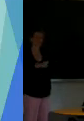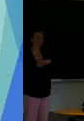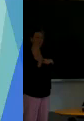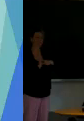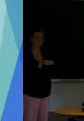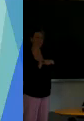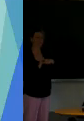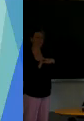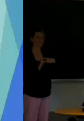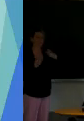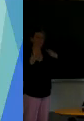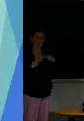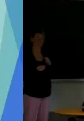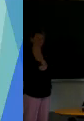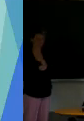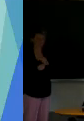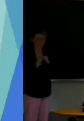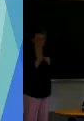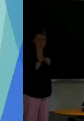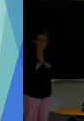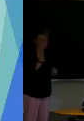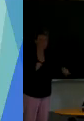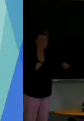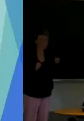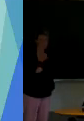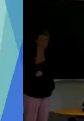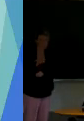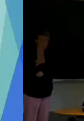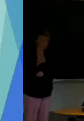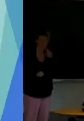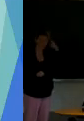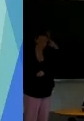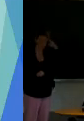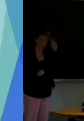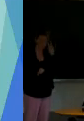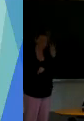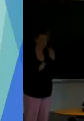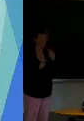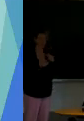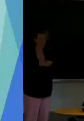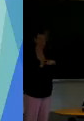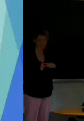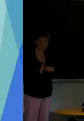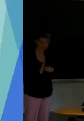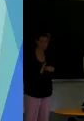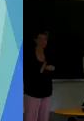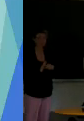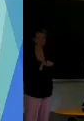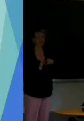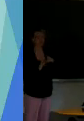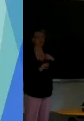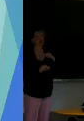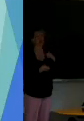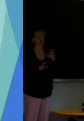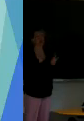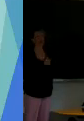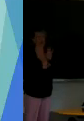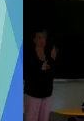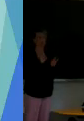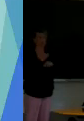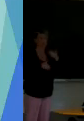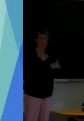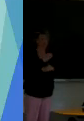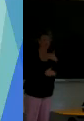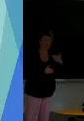potete essere interessati: la neuroingegneria, la ingegneria della riabilitazione, l'aspetto relativo alle protesi e alle